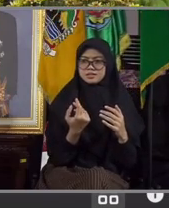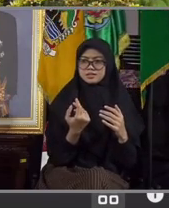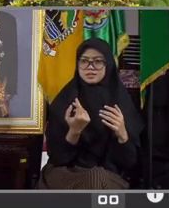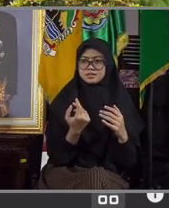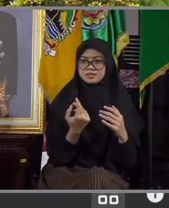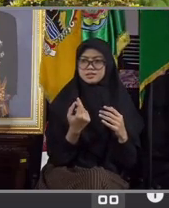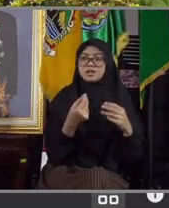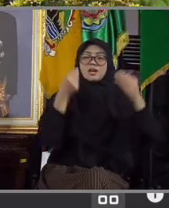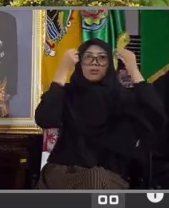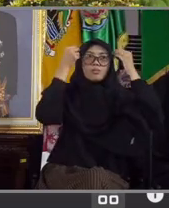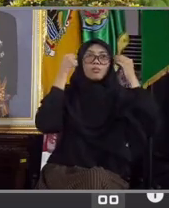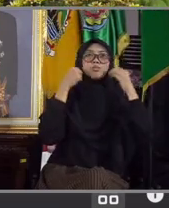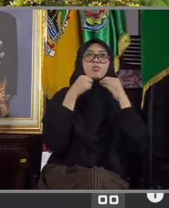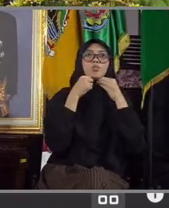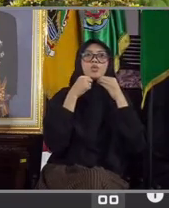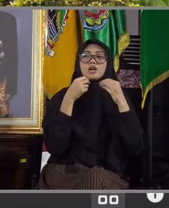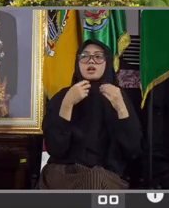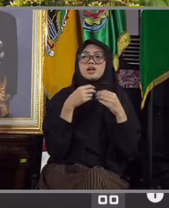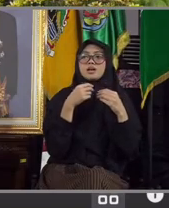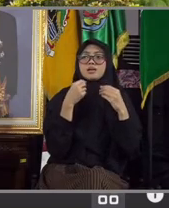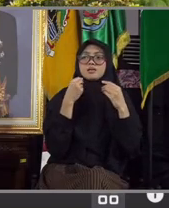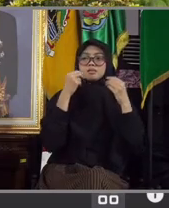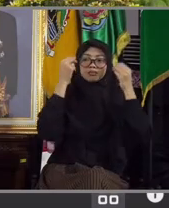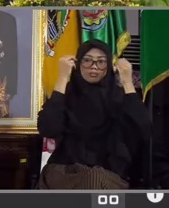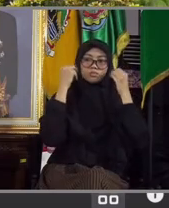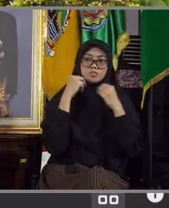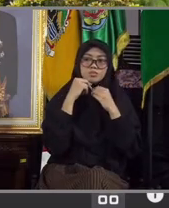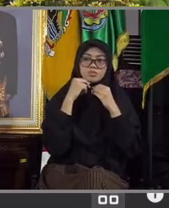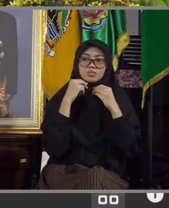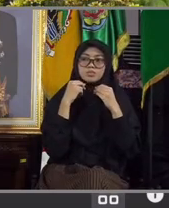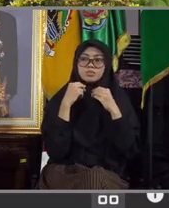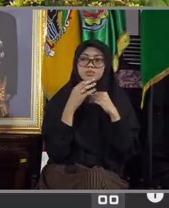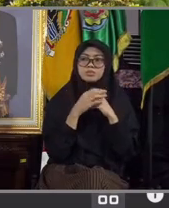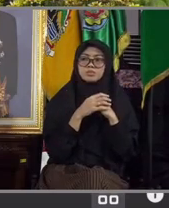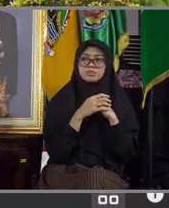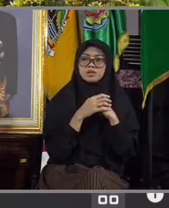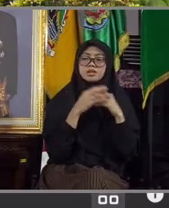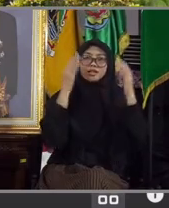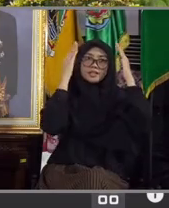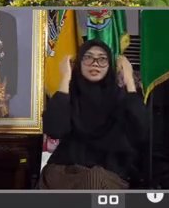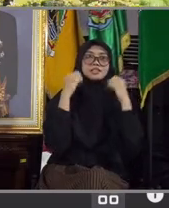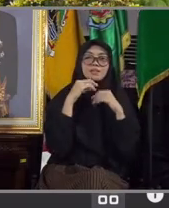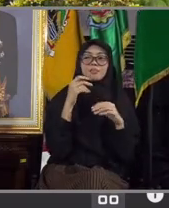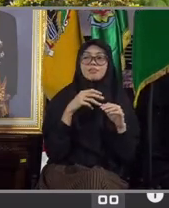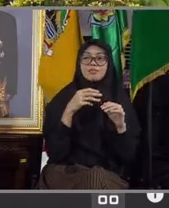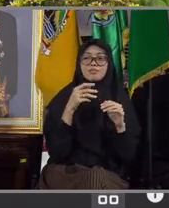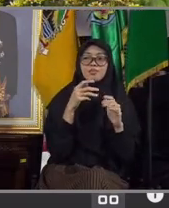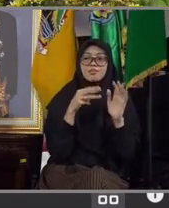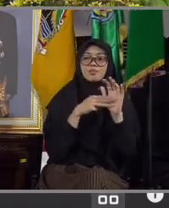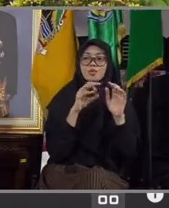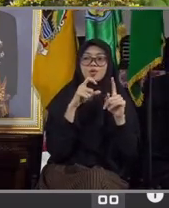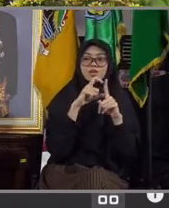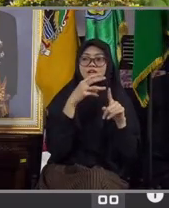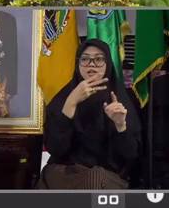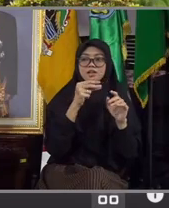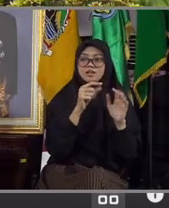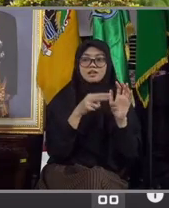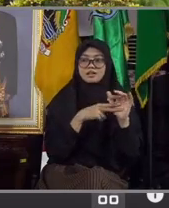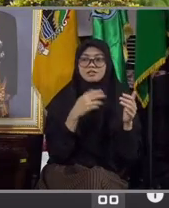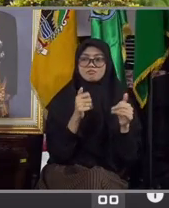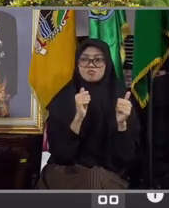yang modern dulu, Pak. Pakai apa? Apa namanya ini hijab modern. Modern lupa saya,